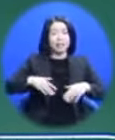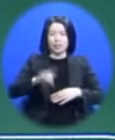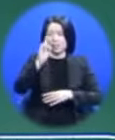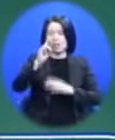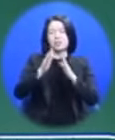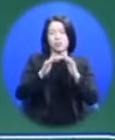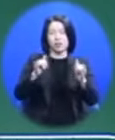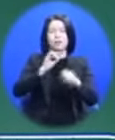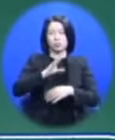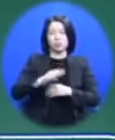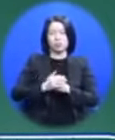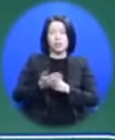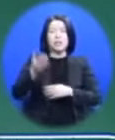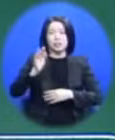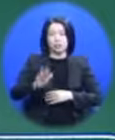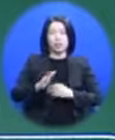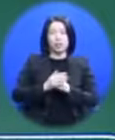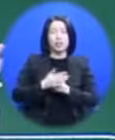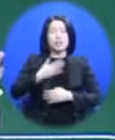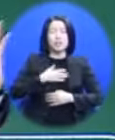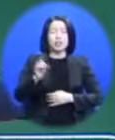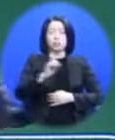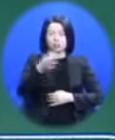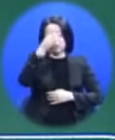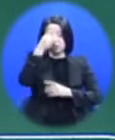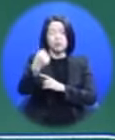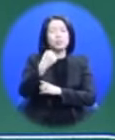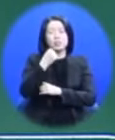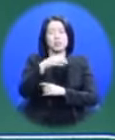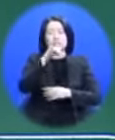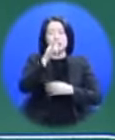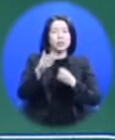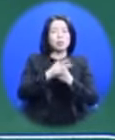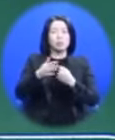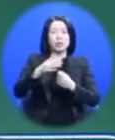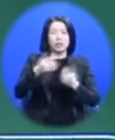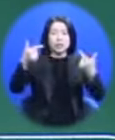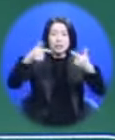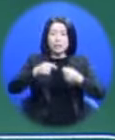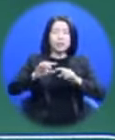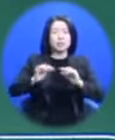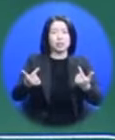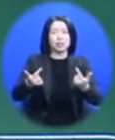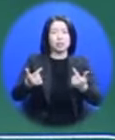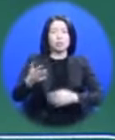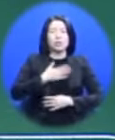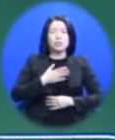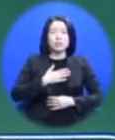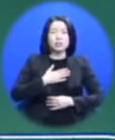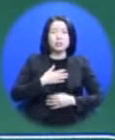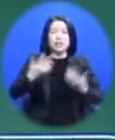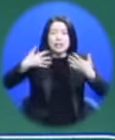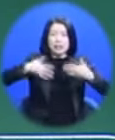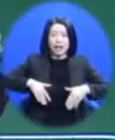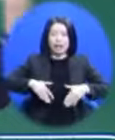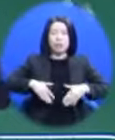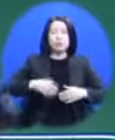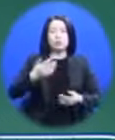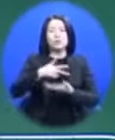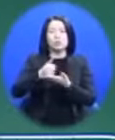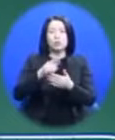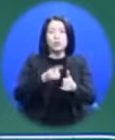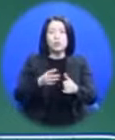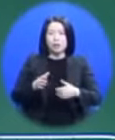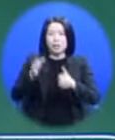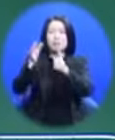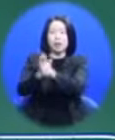사람일 뿐이죠. 그런데 제가 무슨 능력이 있어서 치유를 하는 것이 아니고 저는요, 그저 저의 약함을 주님께